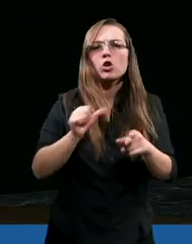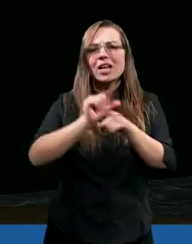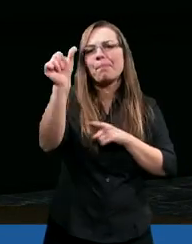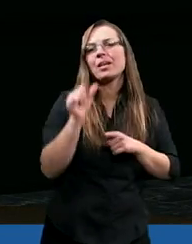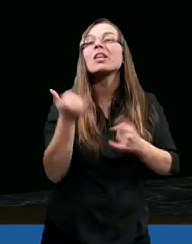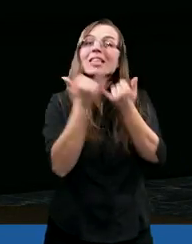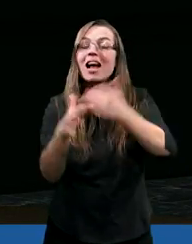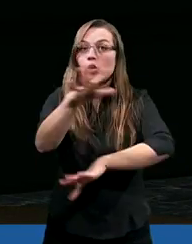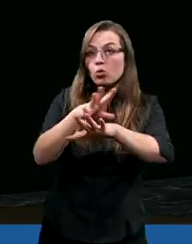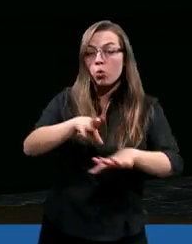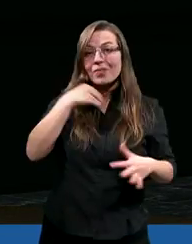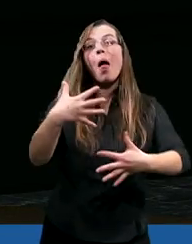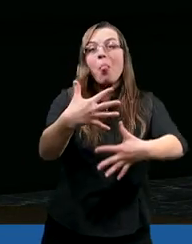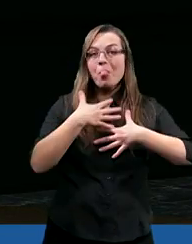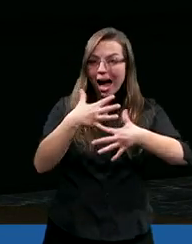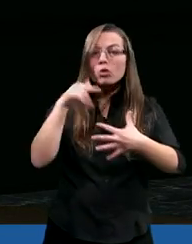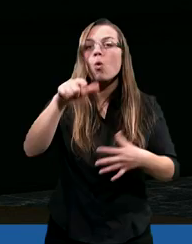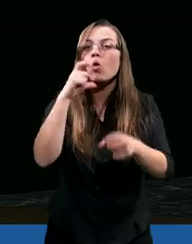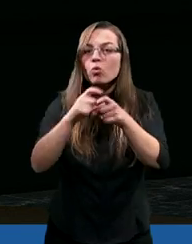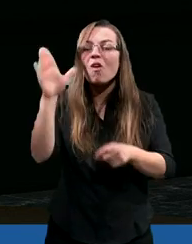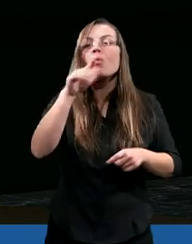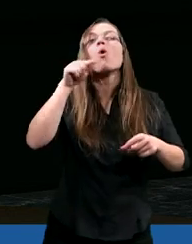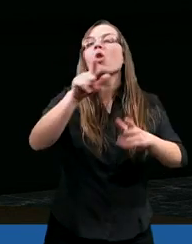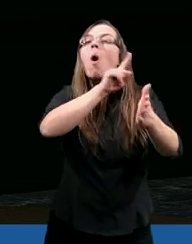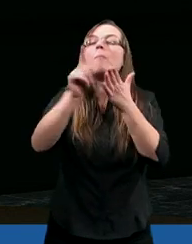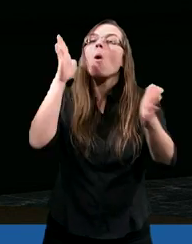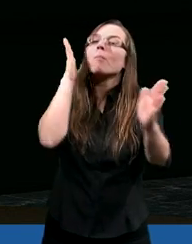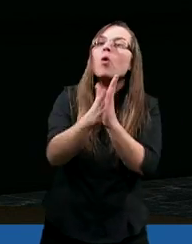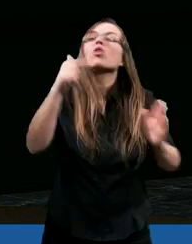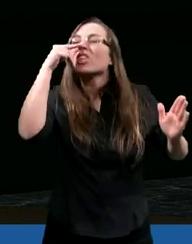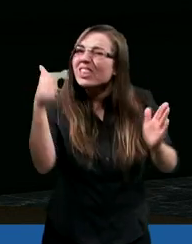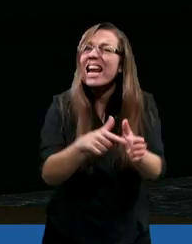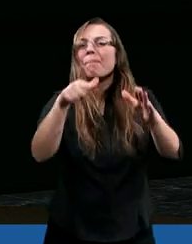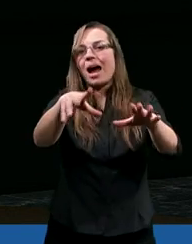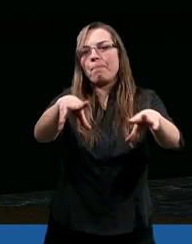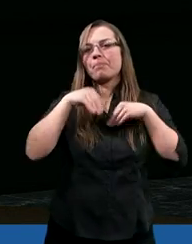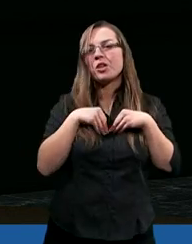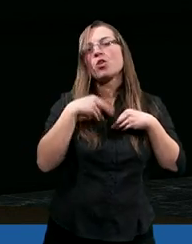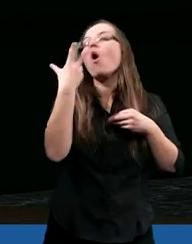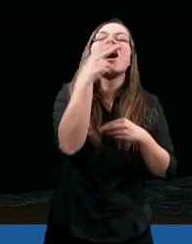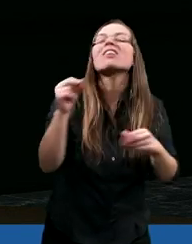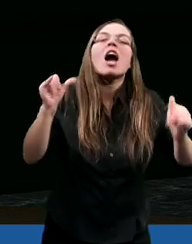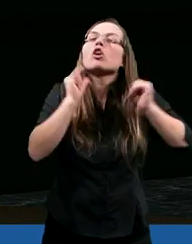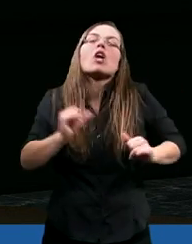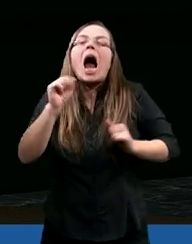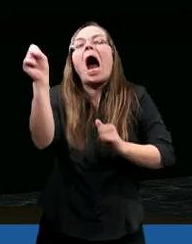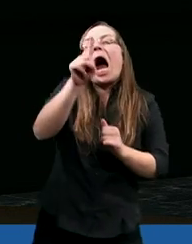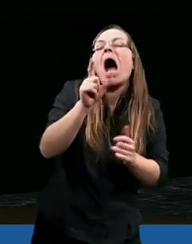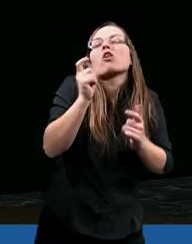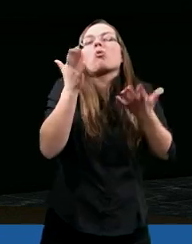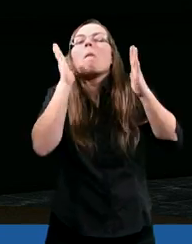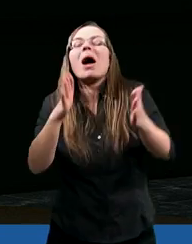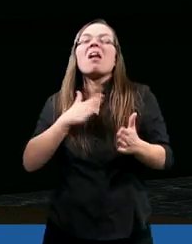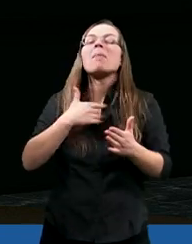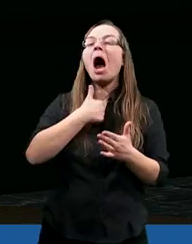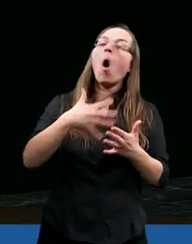Duch Święty natchnął to Słowo Boże, to po prostu trzeba je przyjąć i nie czekać, aż będę miał jakieś